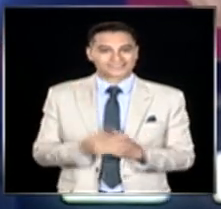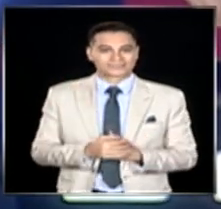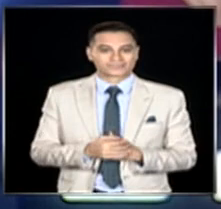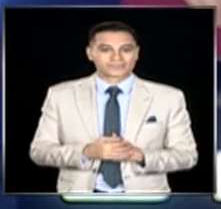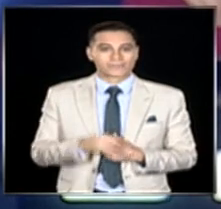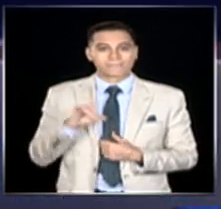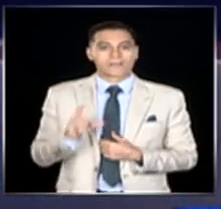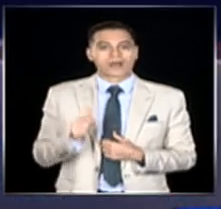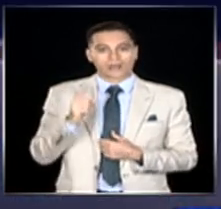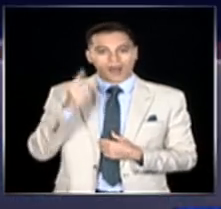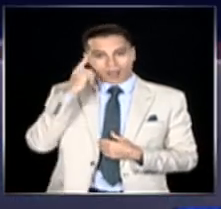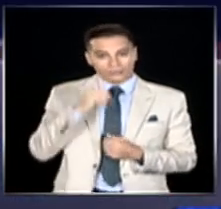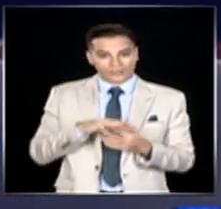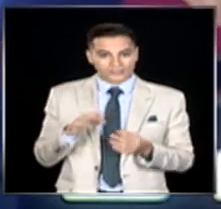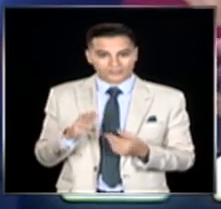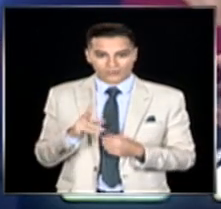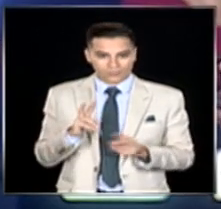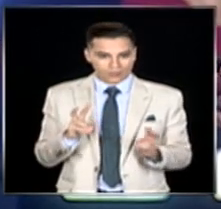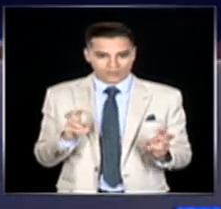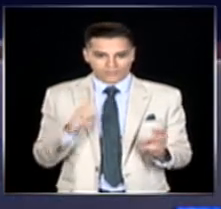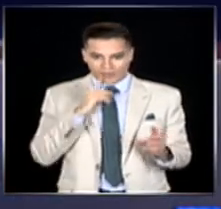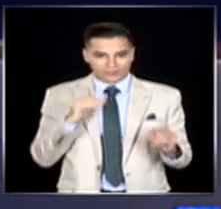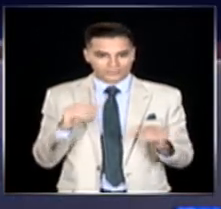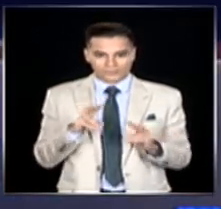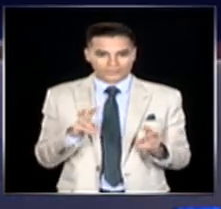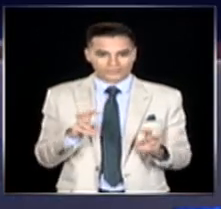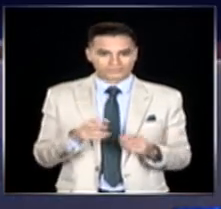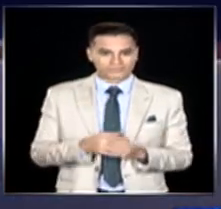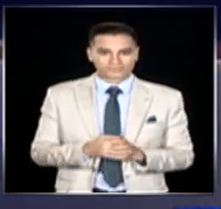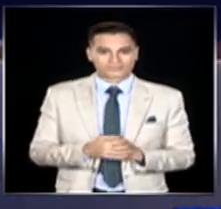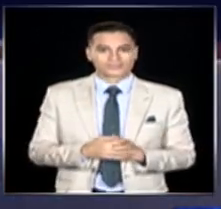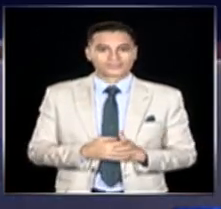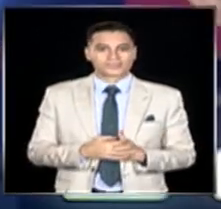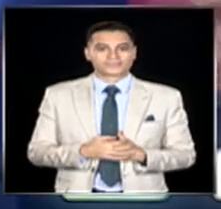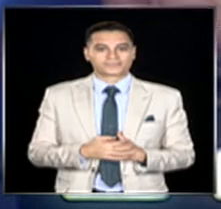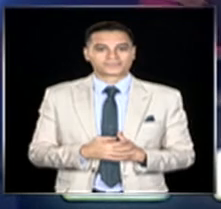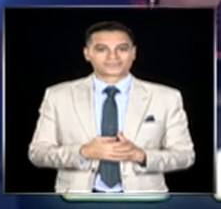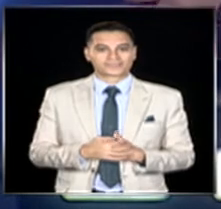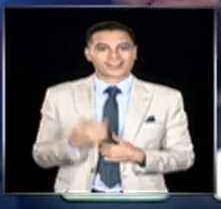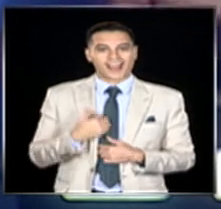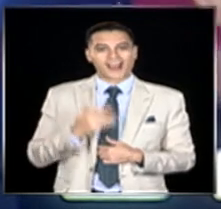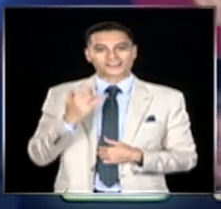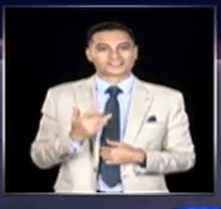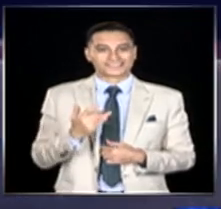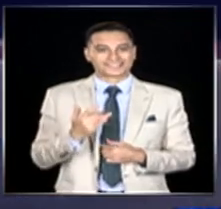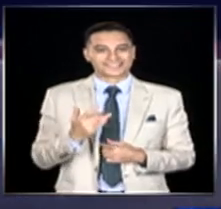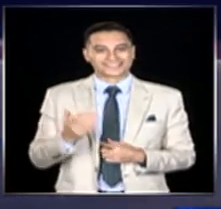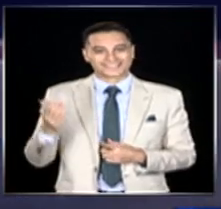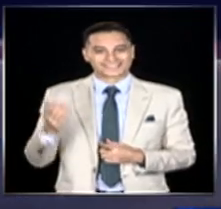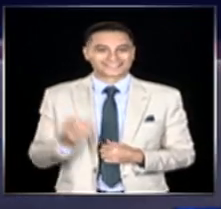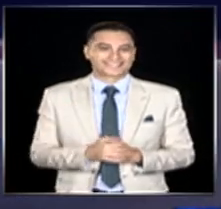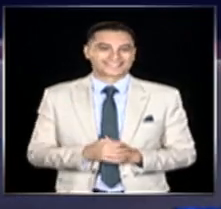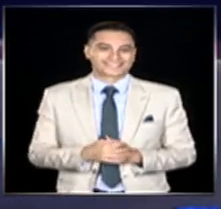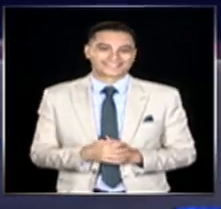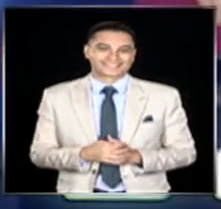طيب منار، عايز تعرف ايه اللي حصل؟ لا لا لا لا، ولا حاجه خالص، ولا اي حاجه، ولا اي حاجه. لا انا عايز ارجع اقعد مكاني. والله ايوه بجد